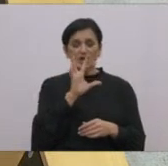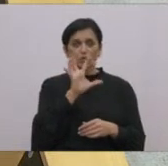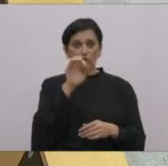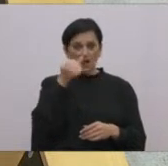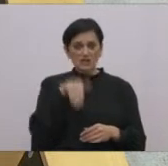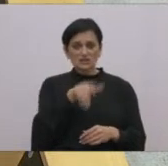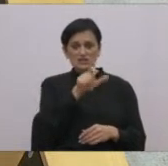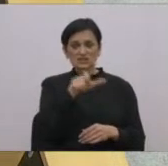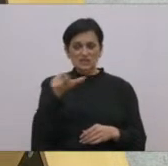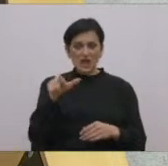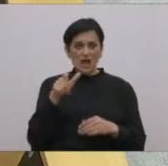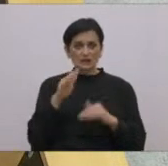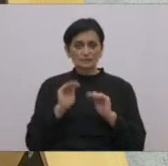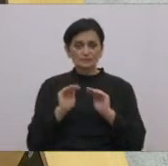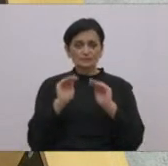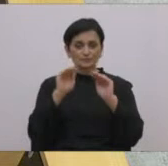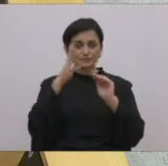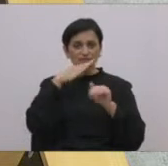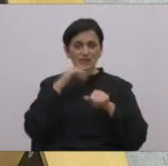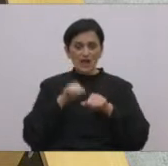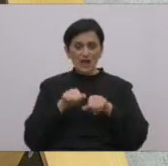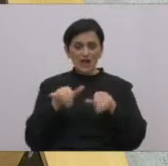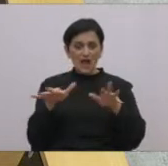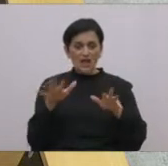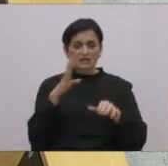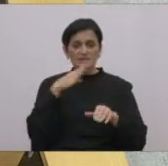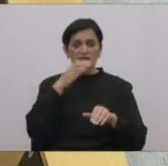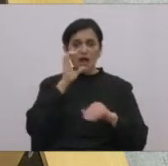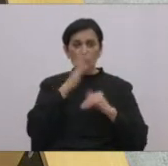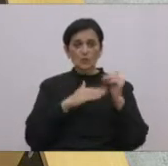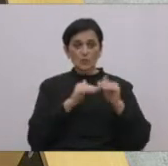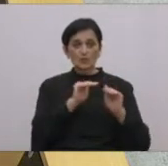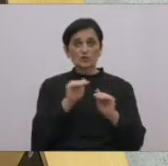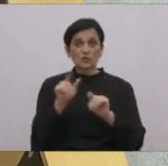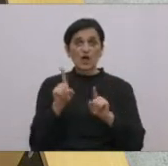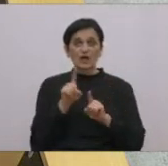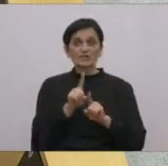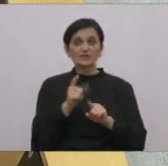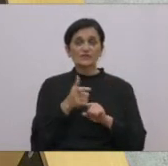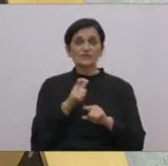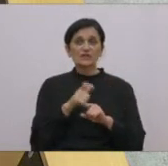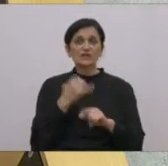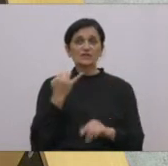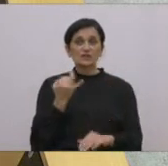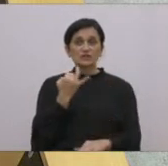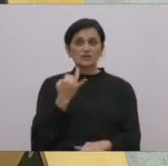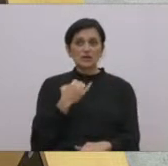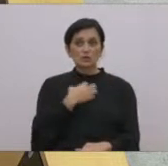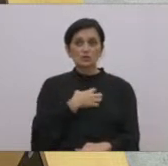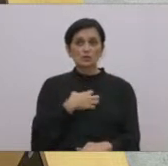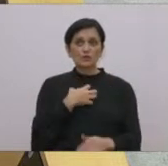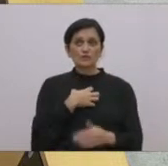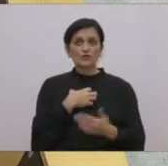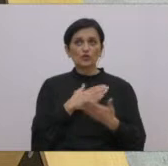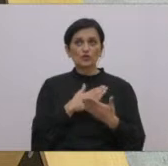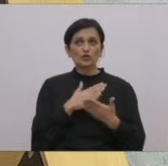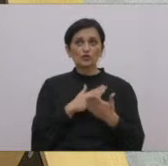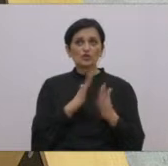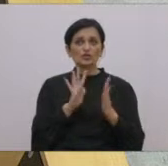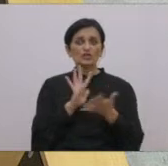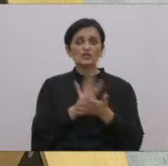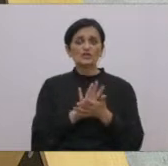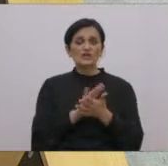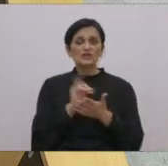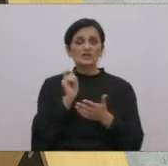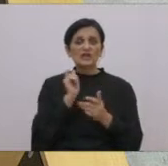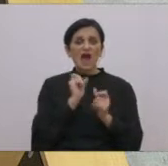და წყალენერგიის სისტემაც. Da, ასევე ძალიან საინტერესოა და მნიშვნელოვანია ნაგავსაყრელების